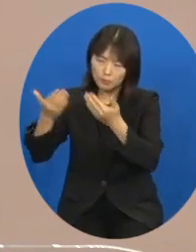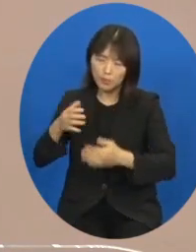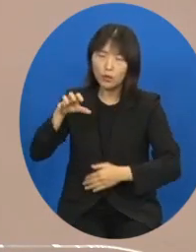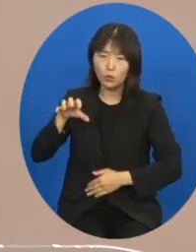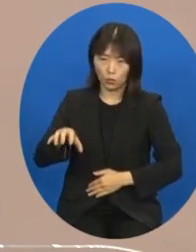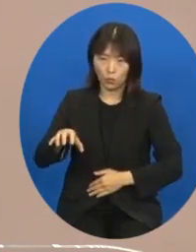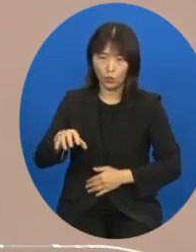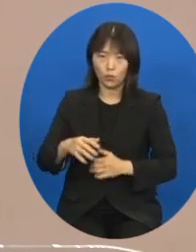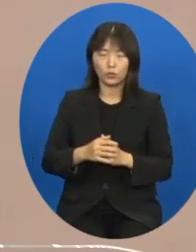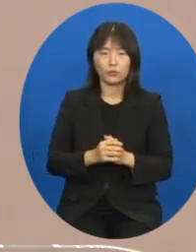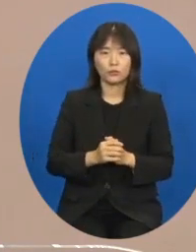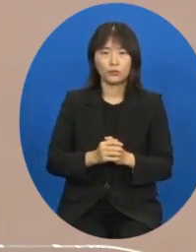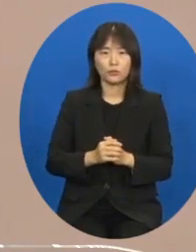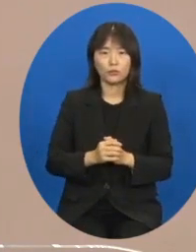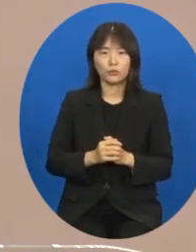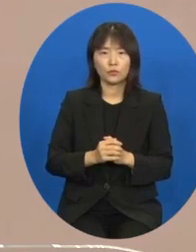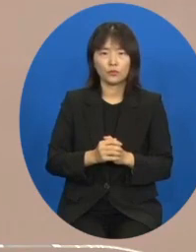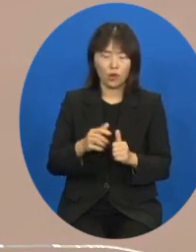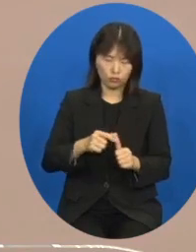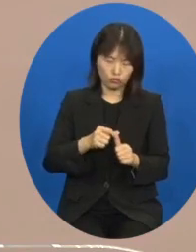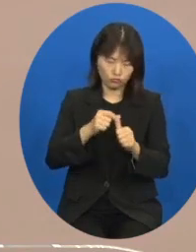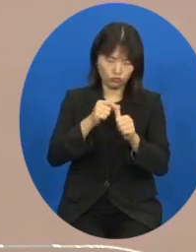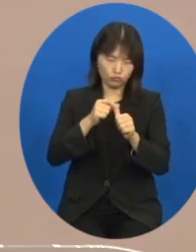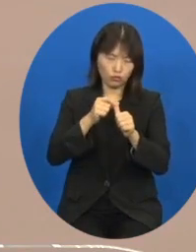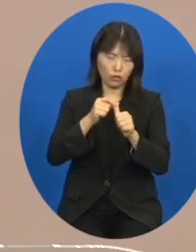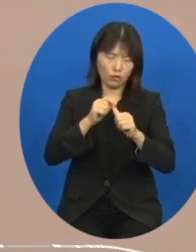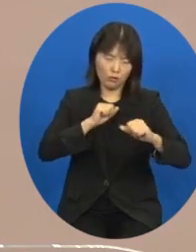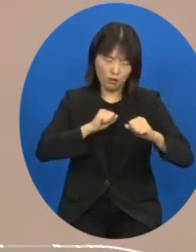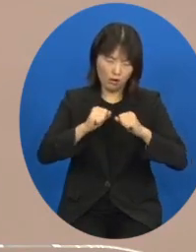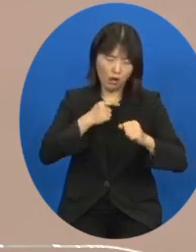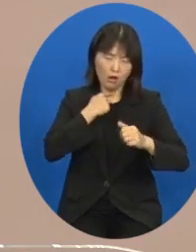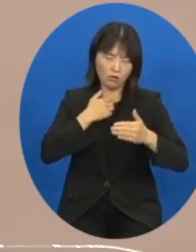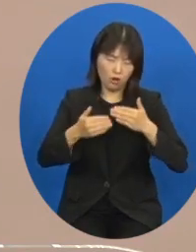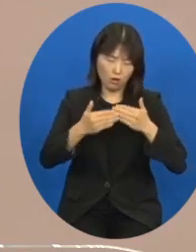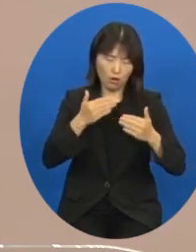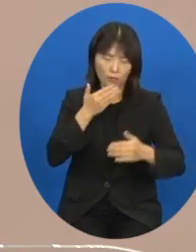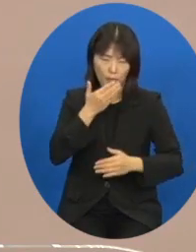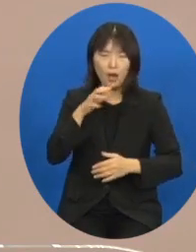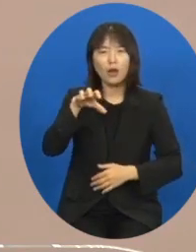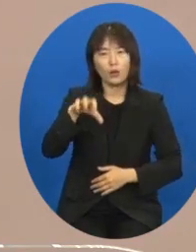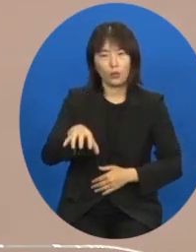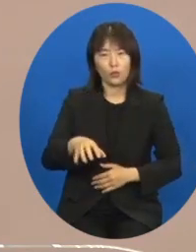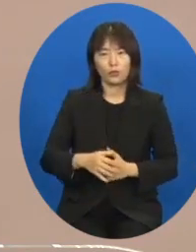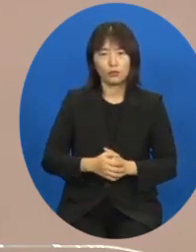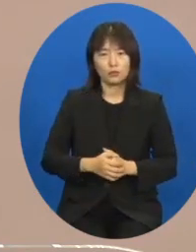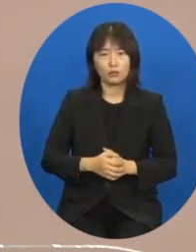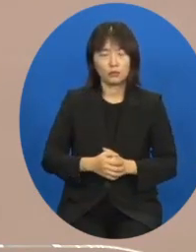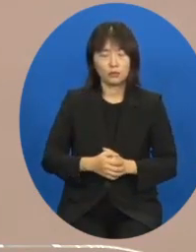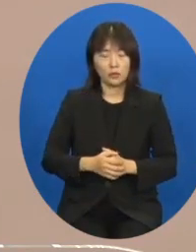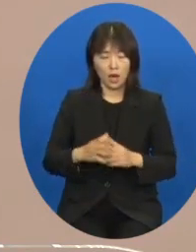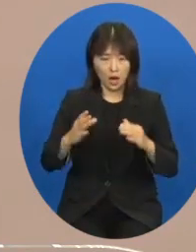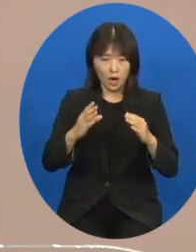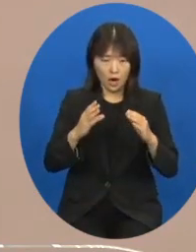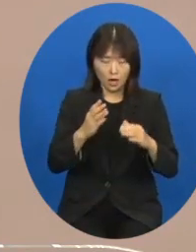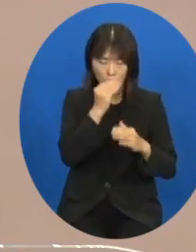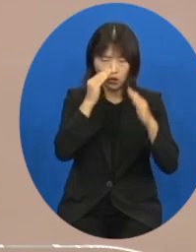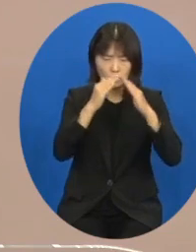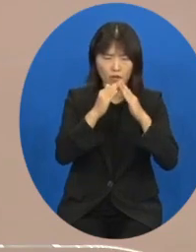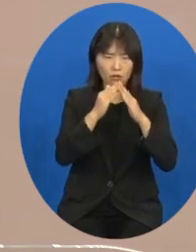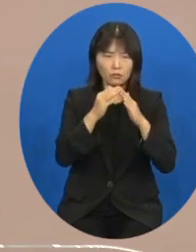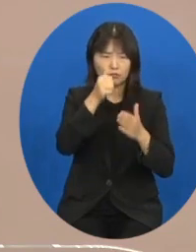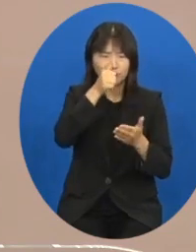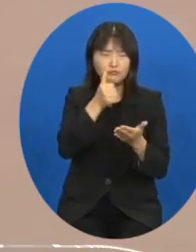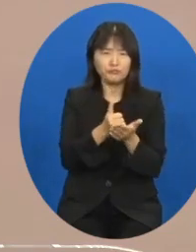곳이고 그리고 구원의 역사를 경험하는 곳입니다. 그러니 이 성전이 타락했다는 말은